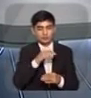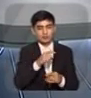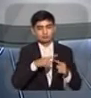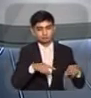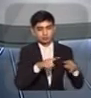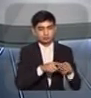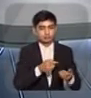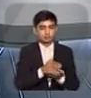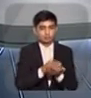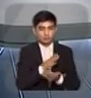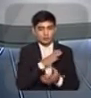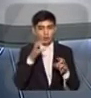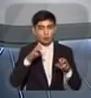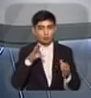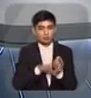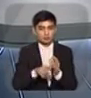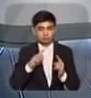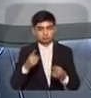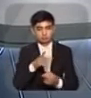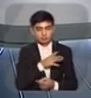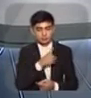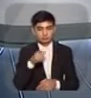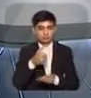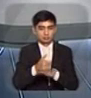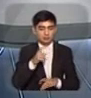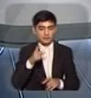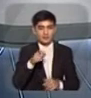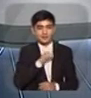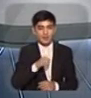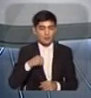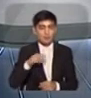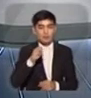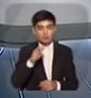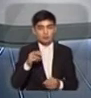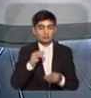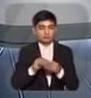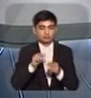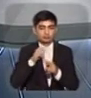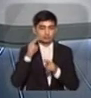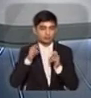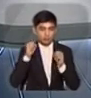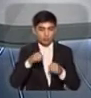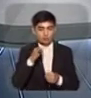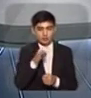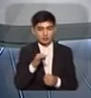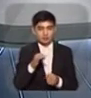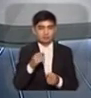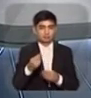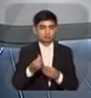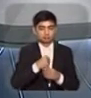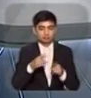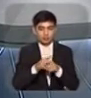антикоррупционной службы, которые незаконно задержали чиновника. Сам Манзоров вправе подать иск и попросить возмещения морального